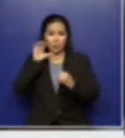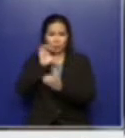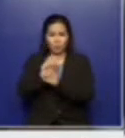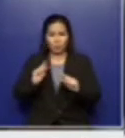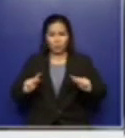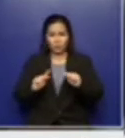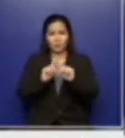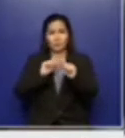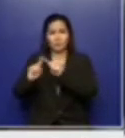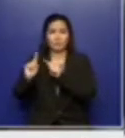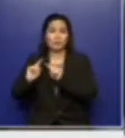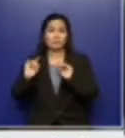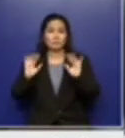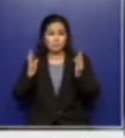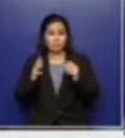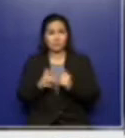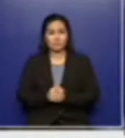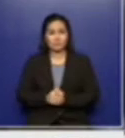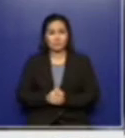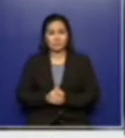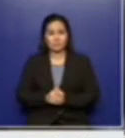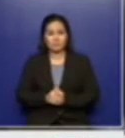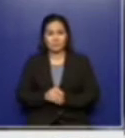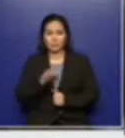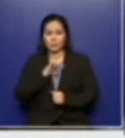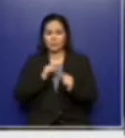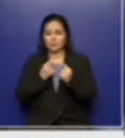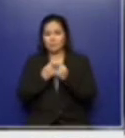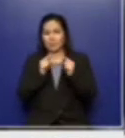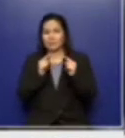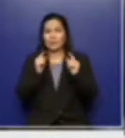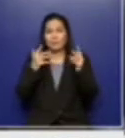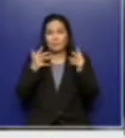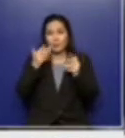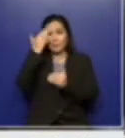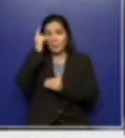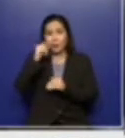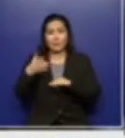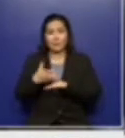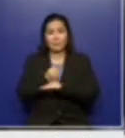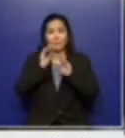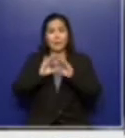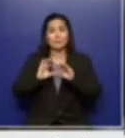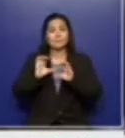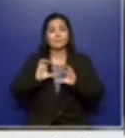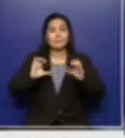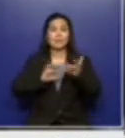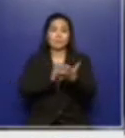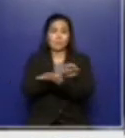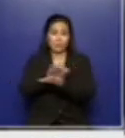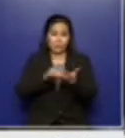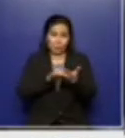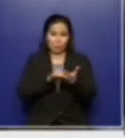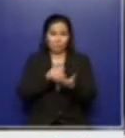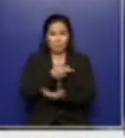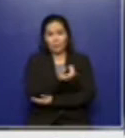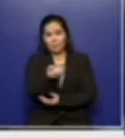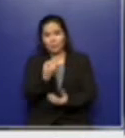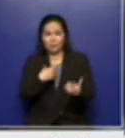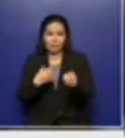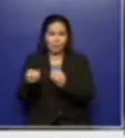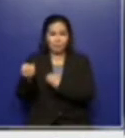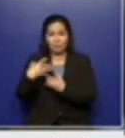ต่างๆได้เลยไม่แปลกครับเพราะเป็นการเมืองแบบรัฐบาลที่ผสมต้องรับฟังสมาชิกพร